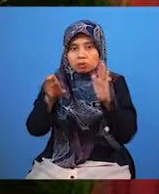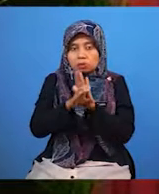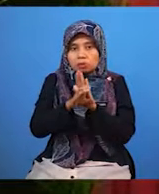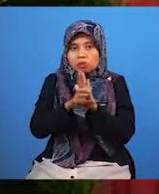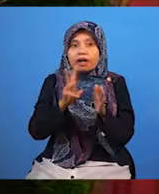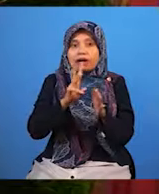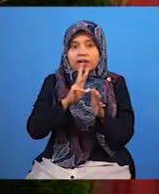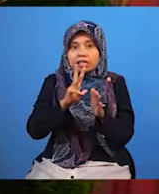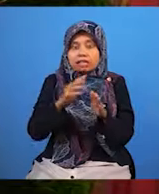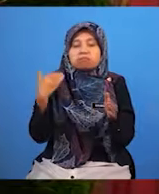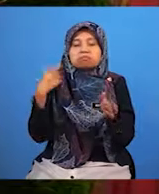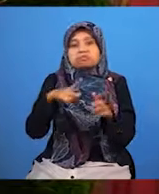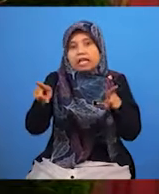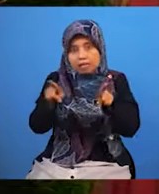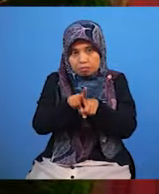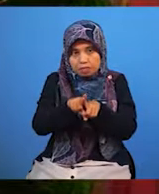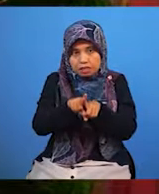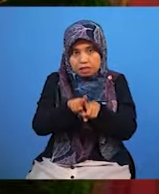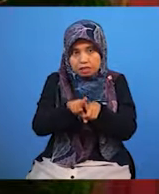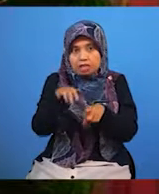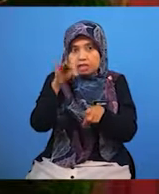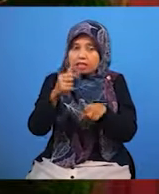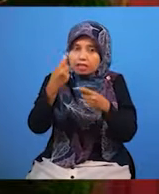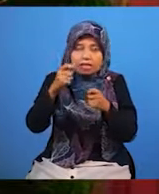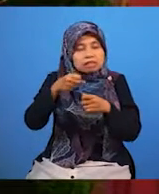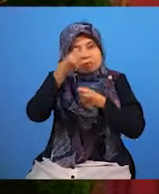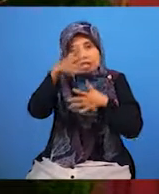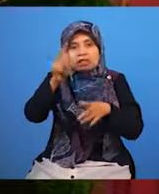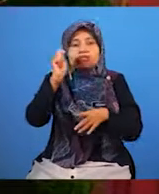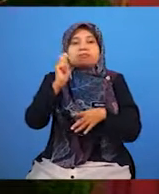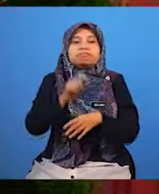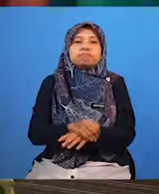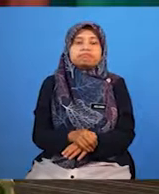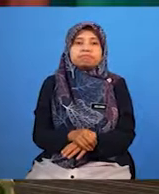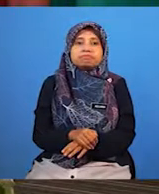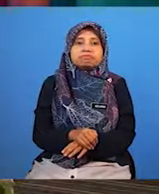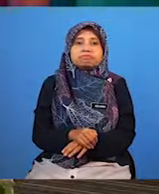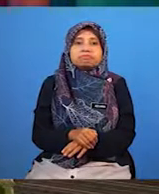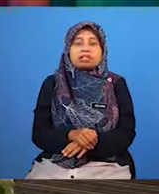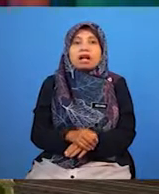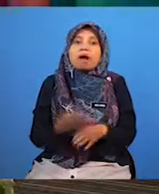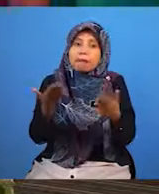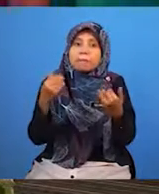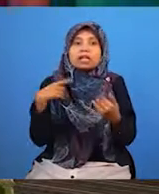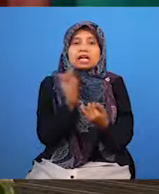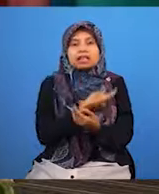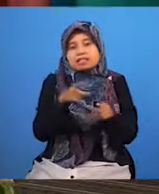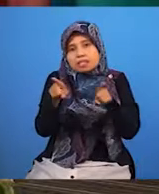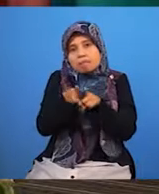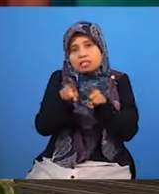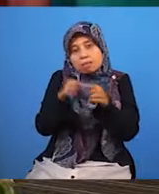sama seperti peralatan yang telah saya terangkan sebentar tadi. Mari kita